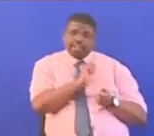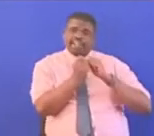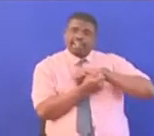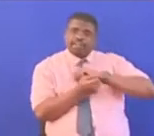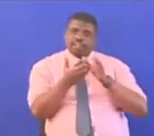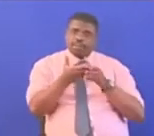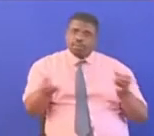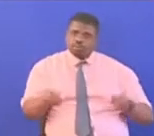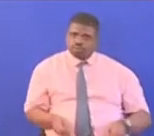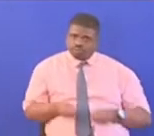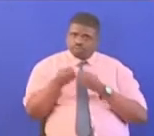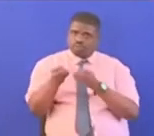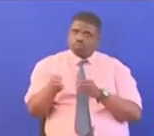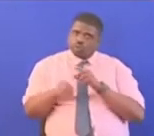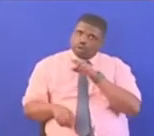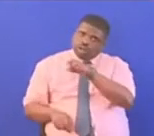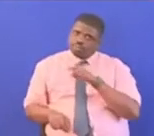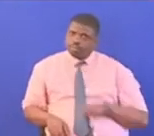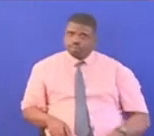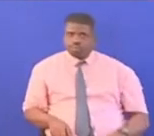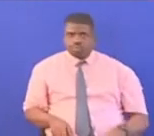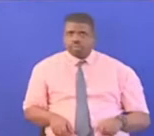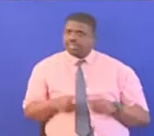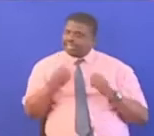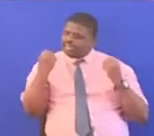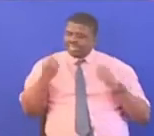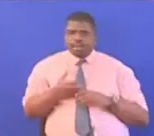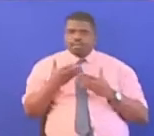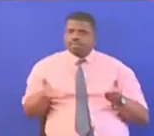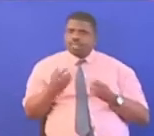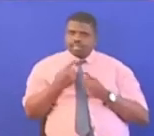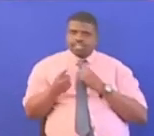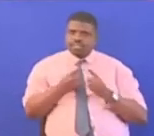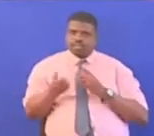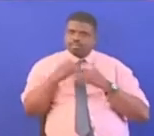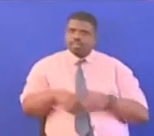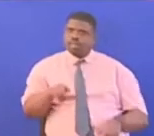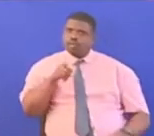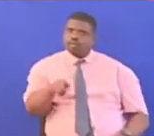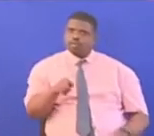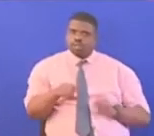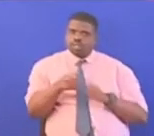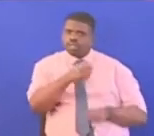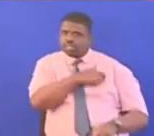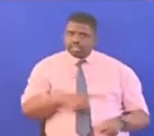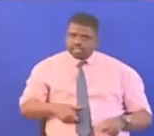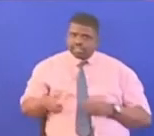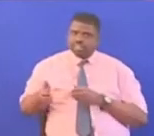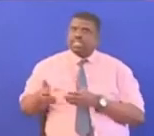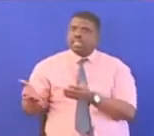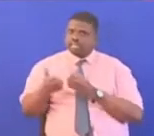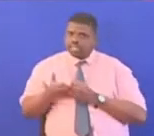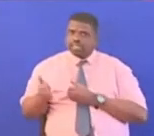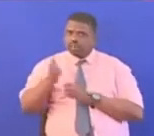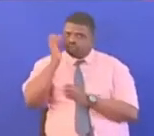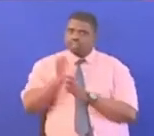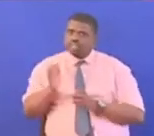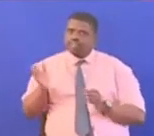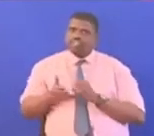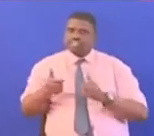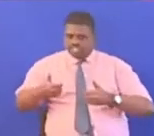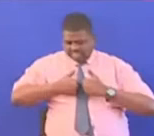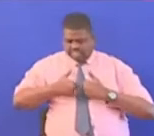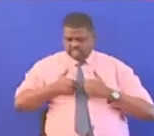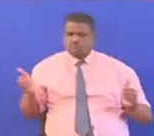potofu iliyotolewa hapo. Hatuna tabu hata kitamko hata kama mpaka ni huu, lakini rais anahitaji eneo hili kwa ajili ya hifadhi. Sisi ni